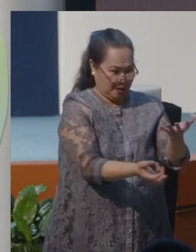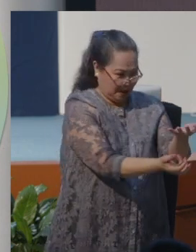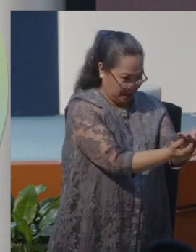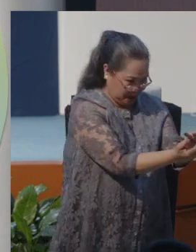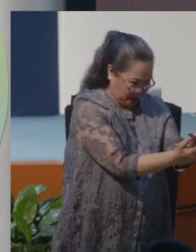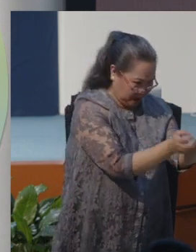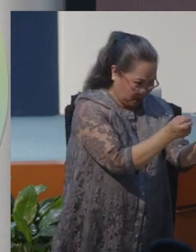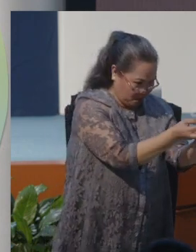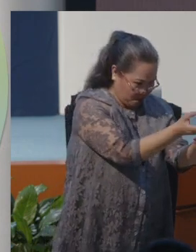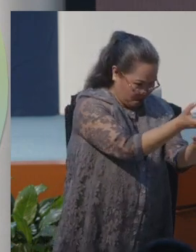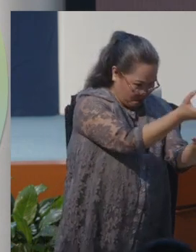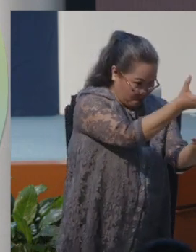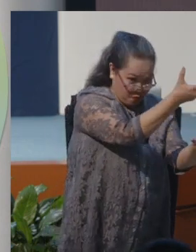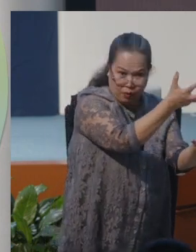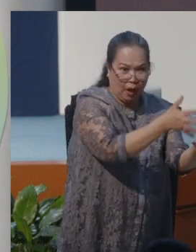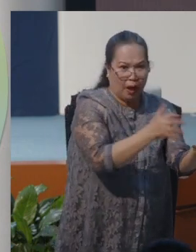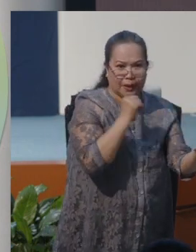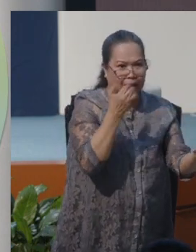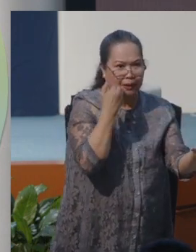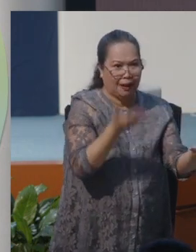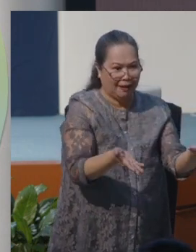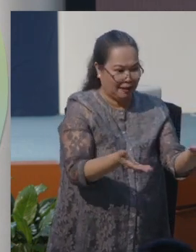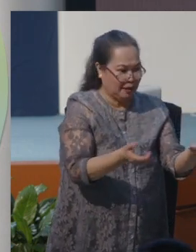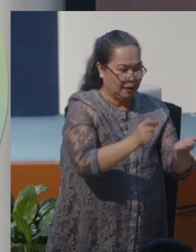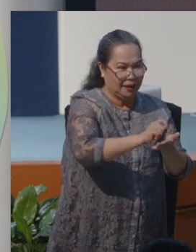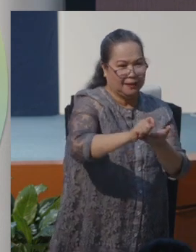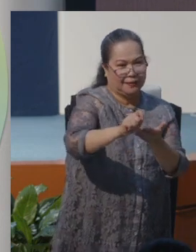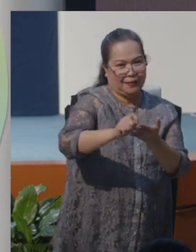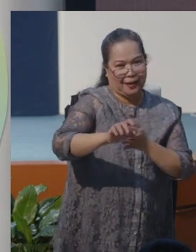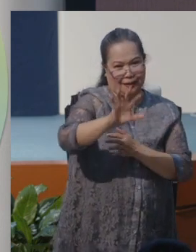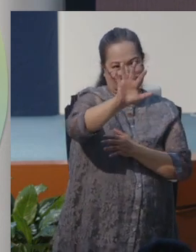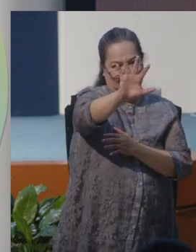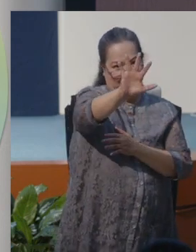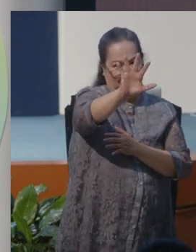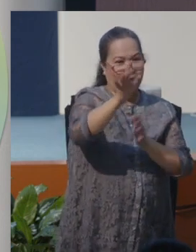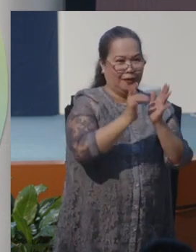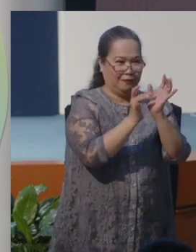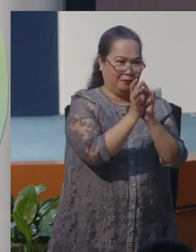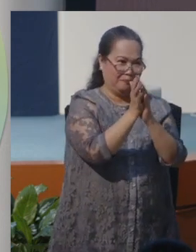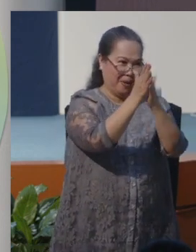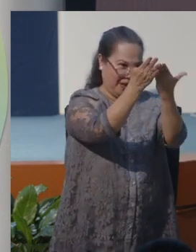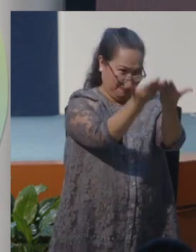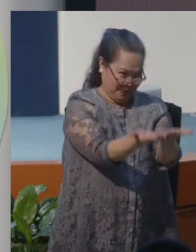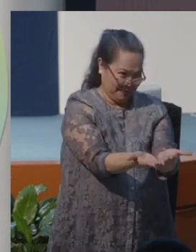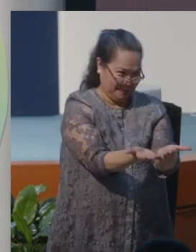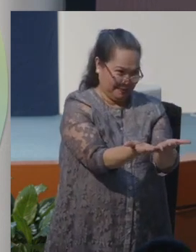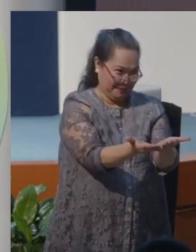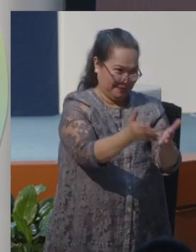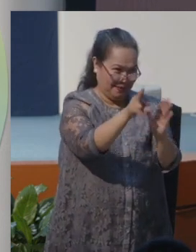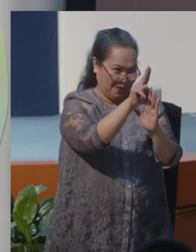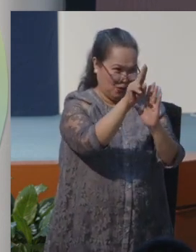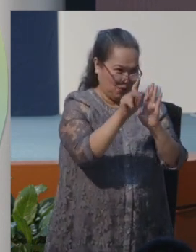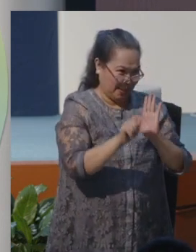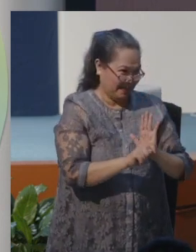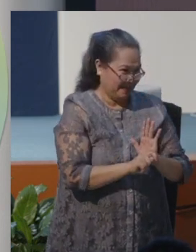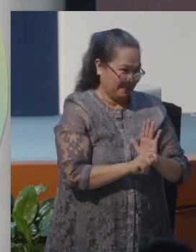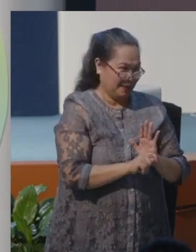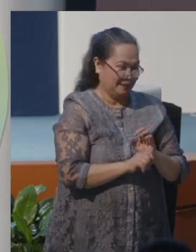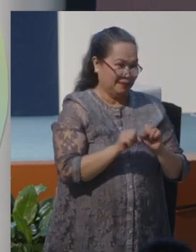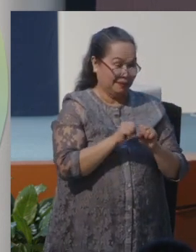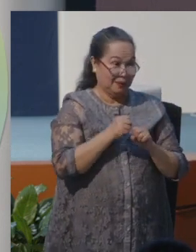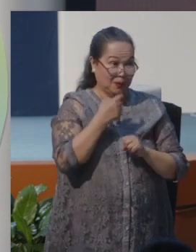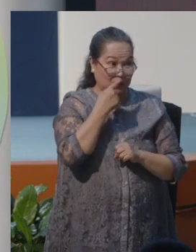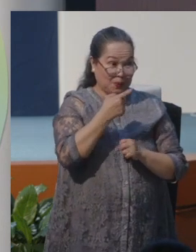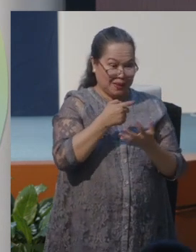hindi namatay at naging writer ng 5 New Testament books. Tingnan natin si